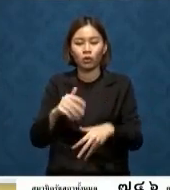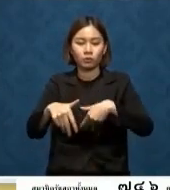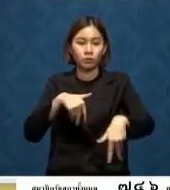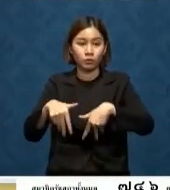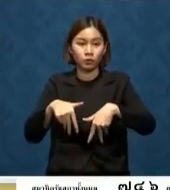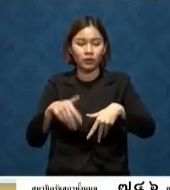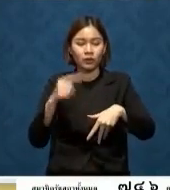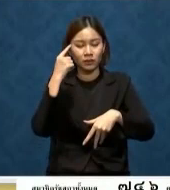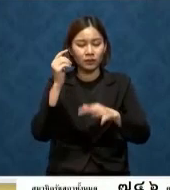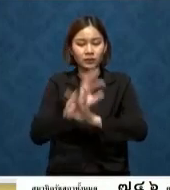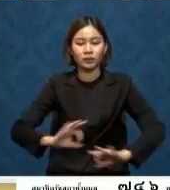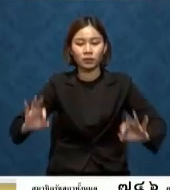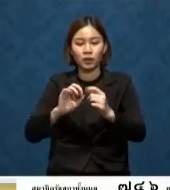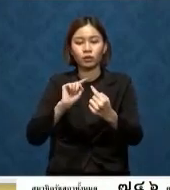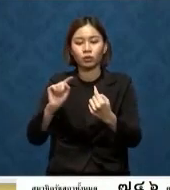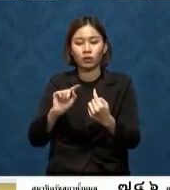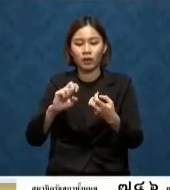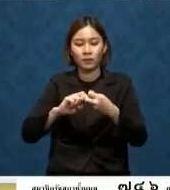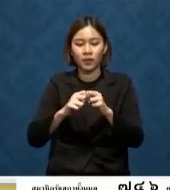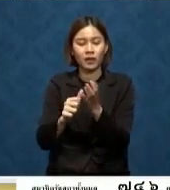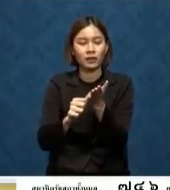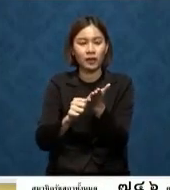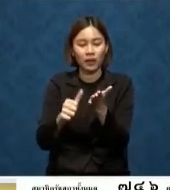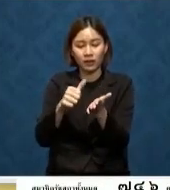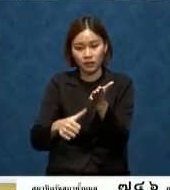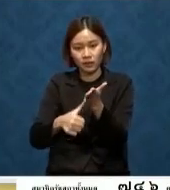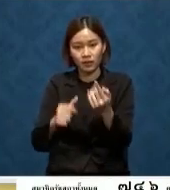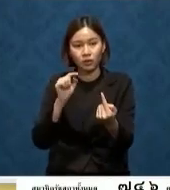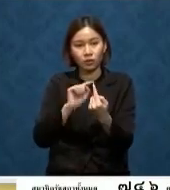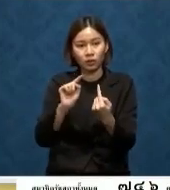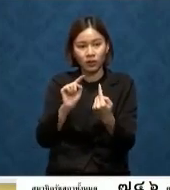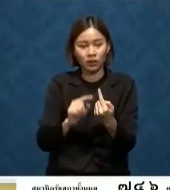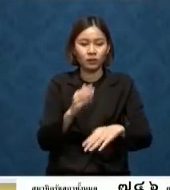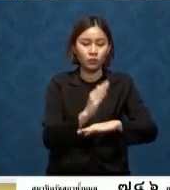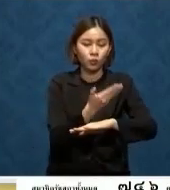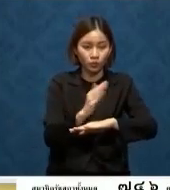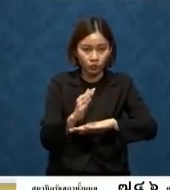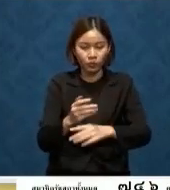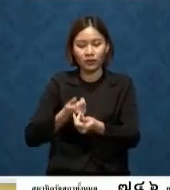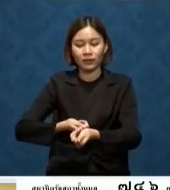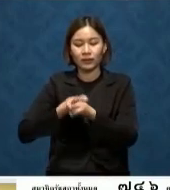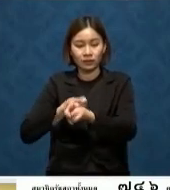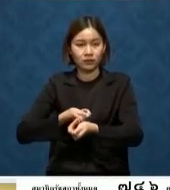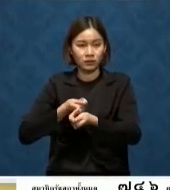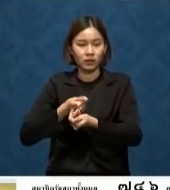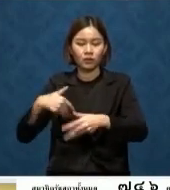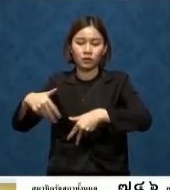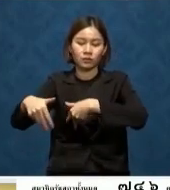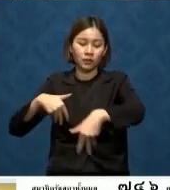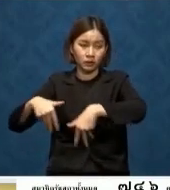ที่ได้ความสำคัญในเรื่องของการแก้ไขปัญหาหนี้สินทั้งในภาคธุรกิจภาคเกษตรและภาคประชา